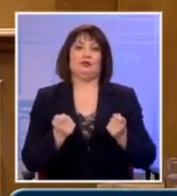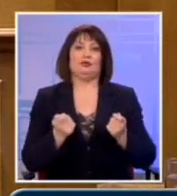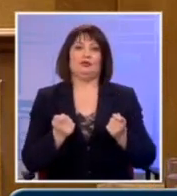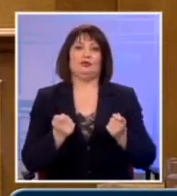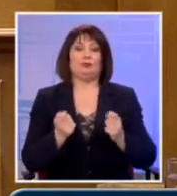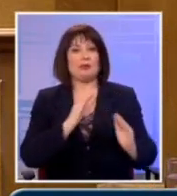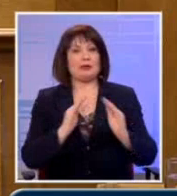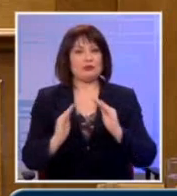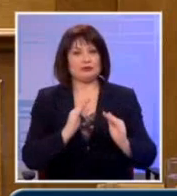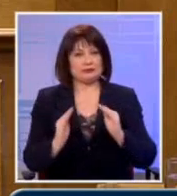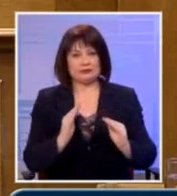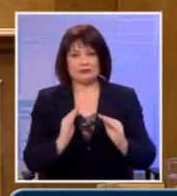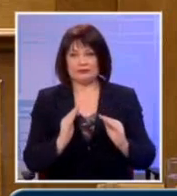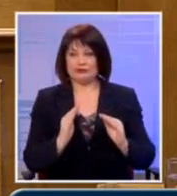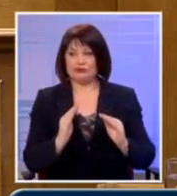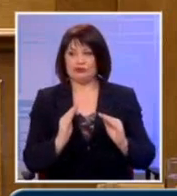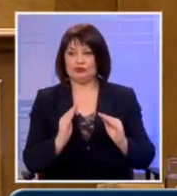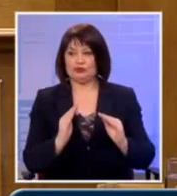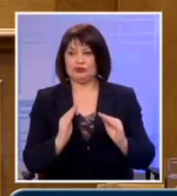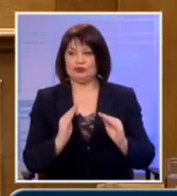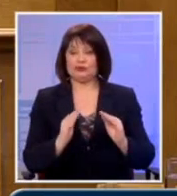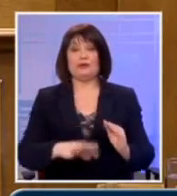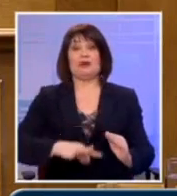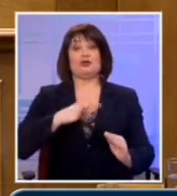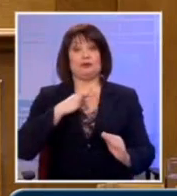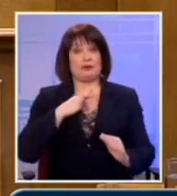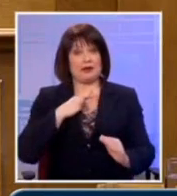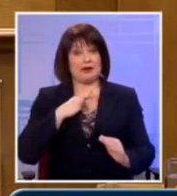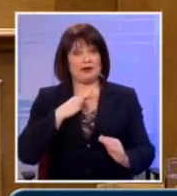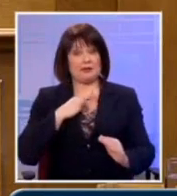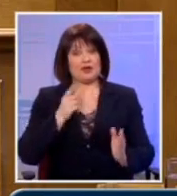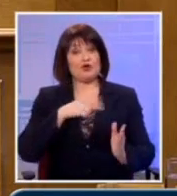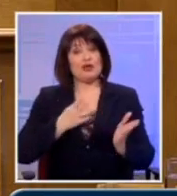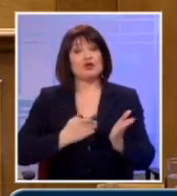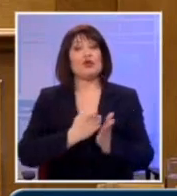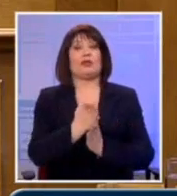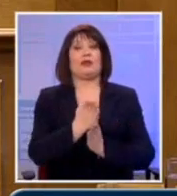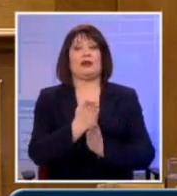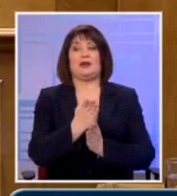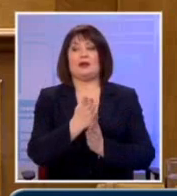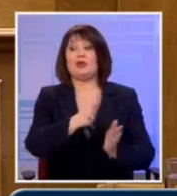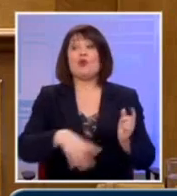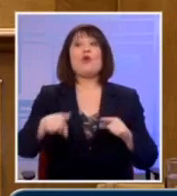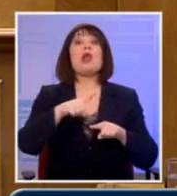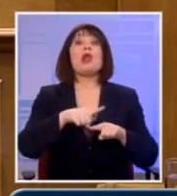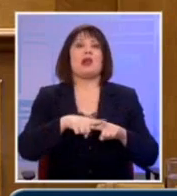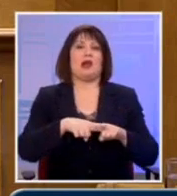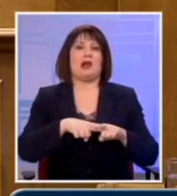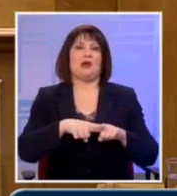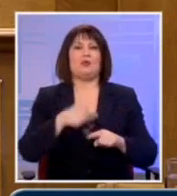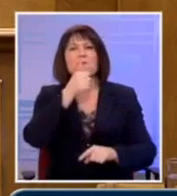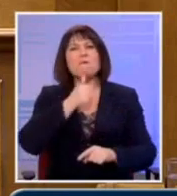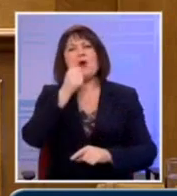να υπερασπιστούμε την αξιοπρέπεια και το δίκαιο ενός ολόκληρου λαού που